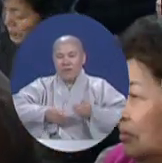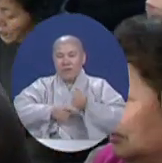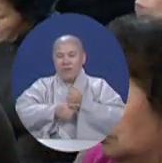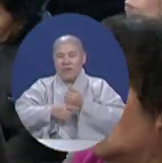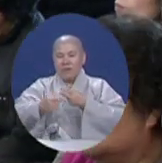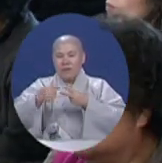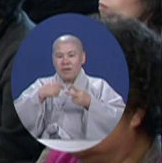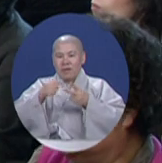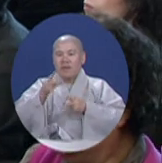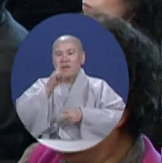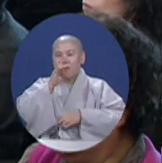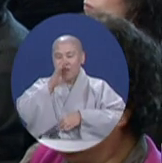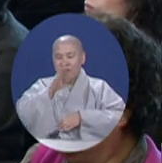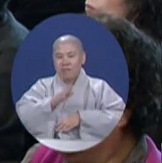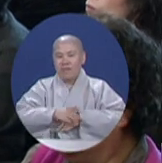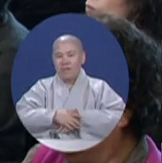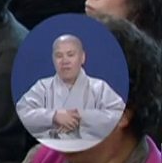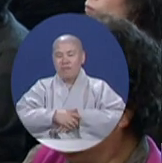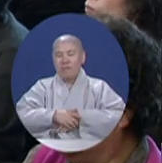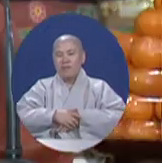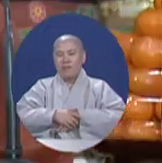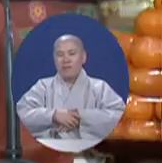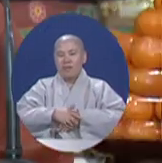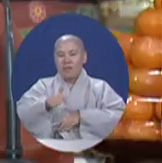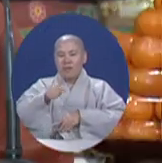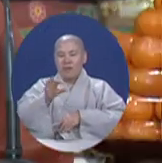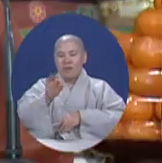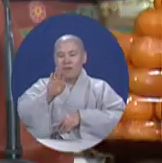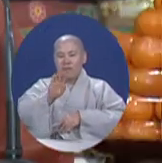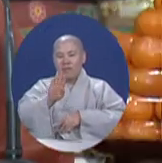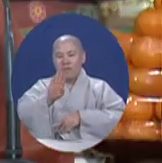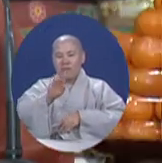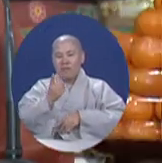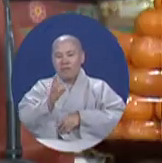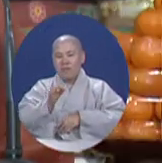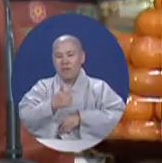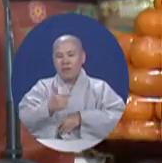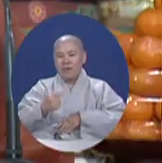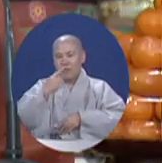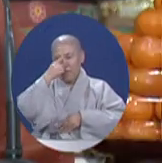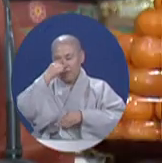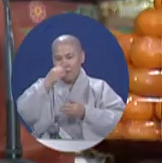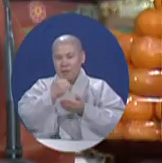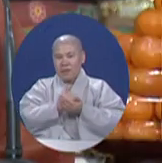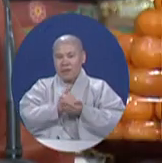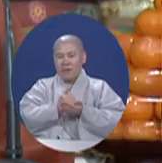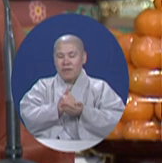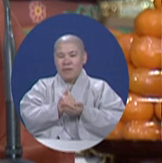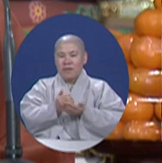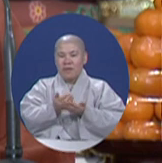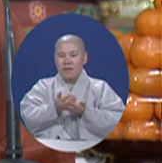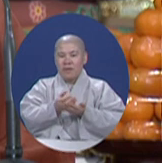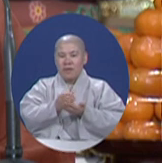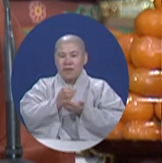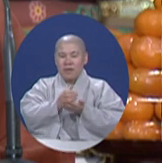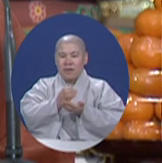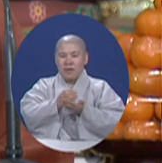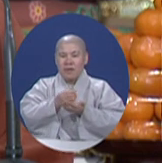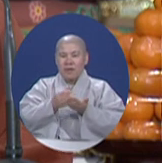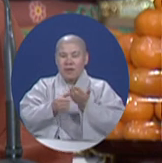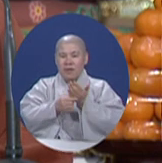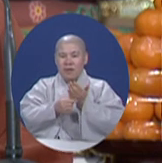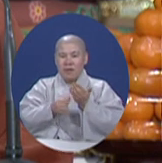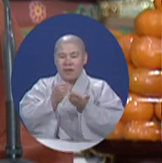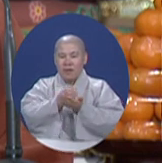도저히 이해가 안 됩니다. 그러니까 이제 경봉 스님 그때 그 찻상에 이